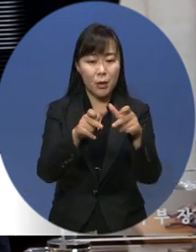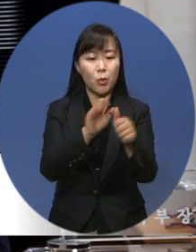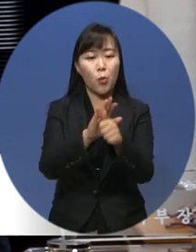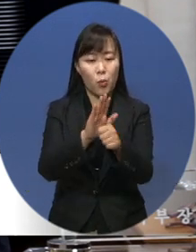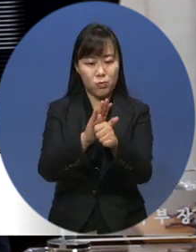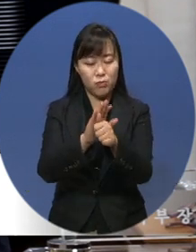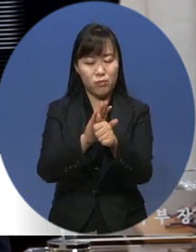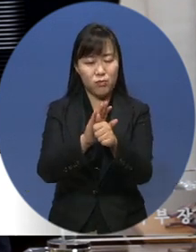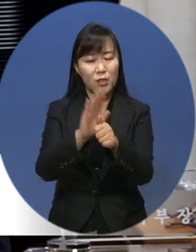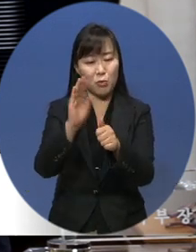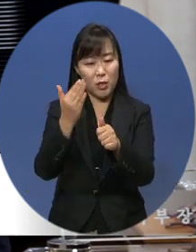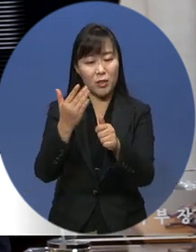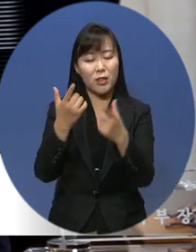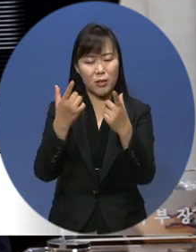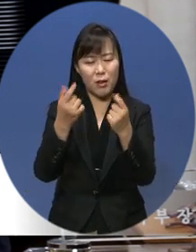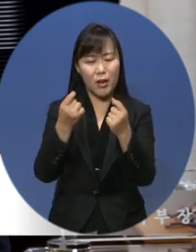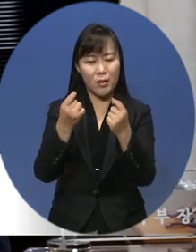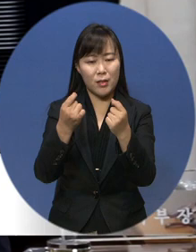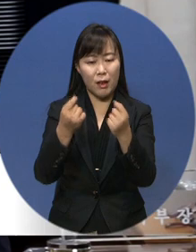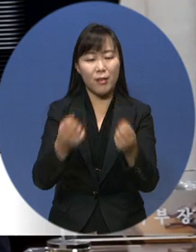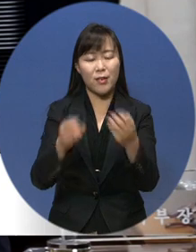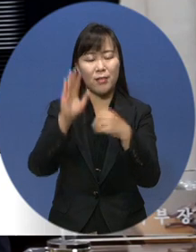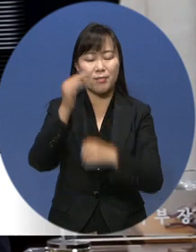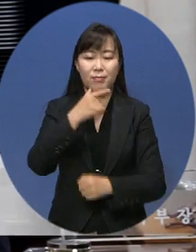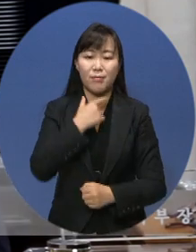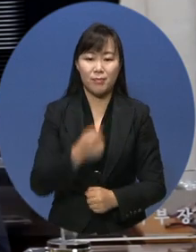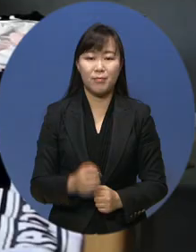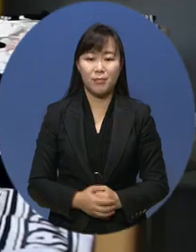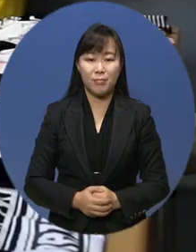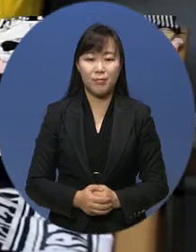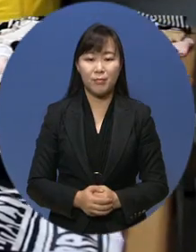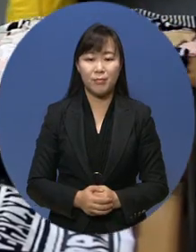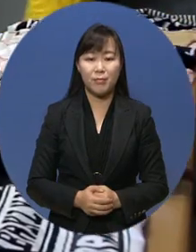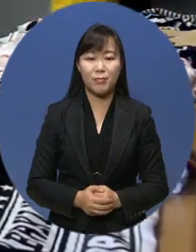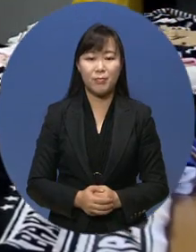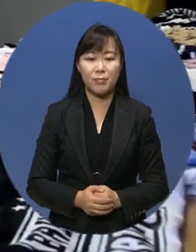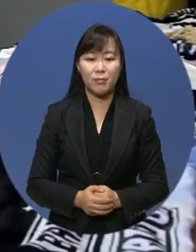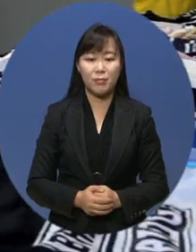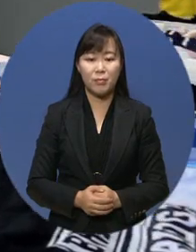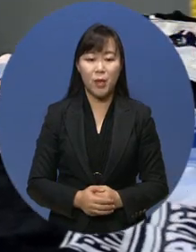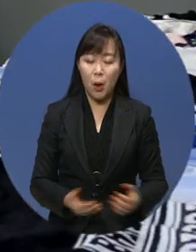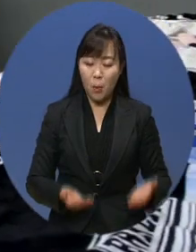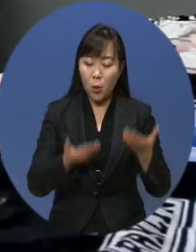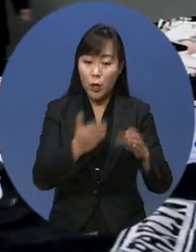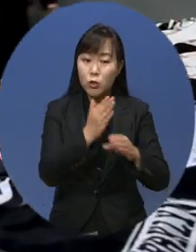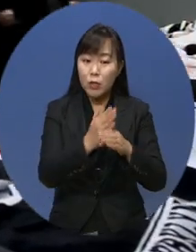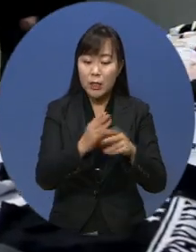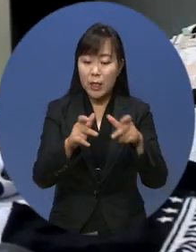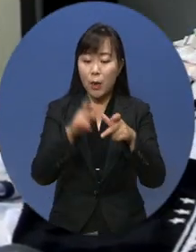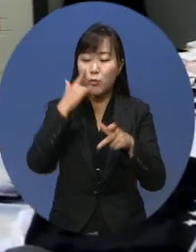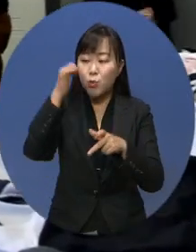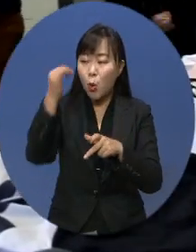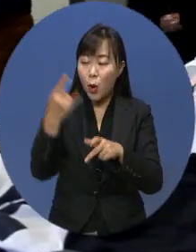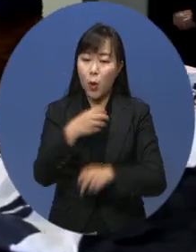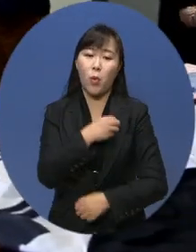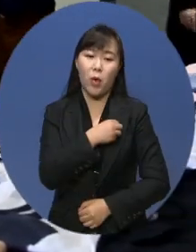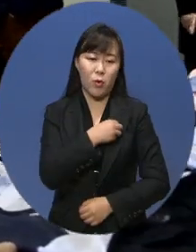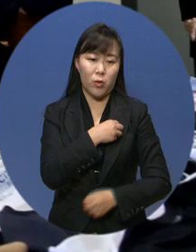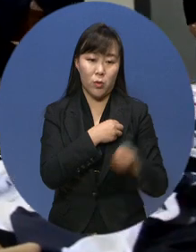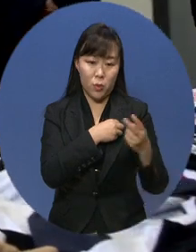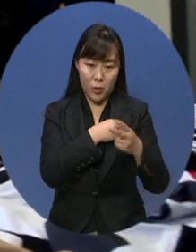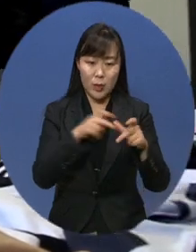좀 더 믿을 수 있는 그런 받아 며 내가 됐으면 좋겠습니다 봉사하고 있는 장애인 부모의 회원 될